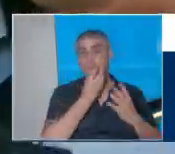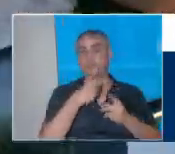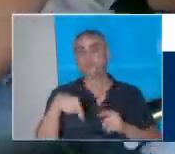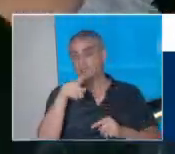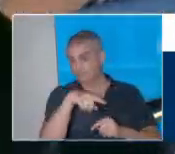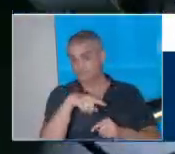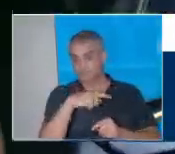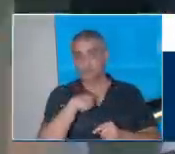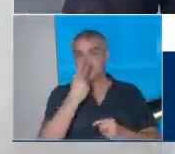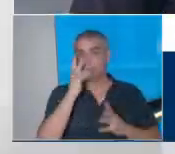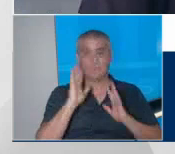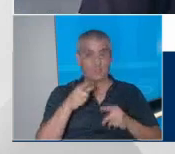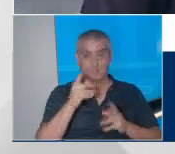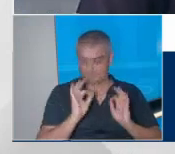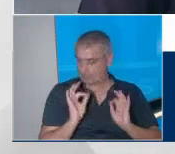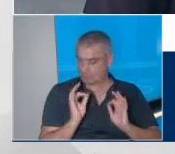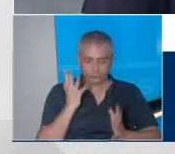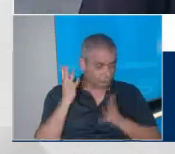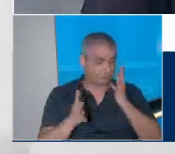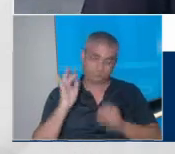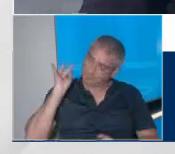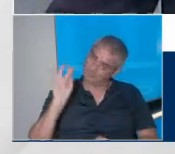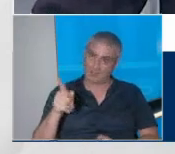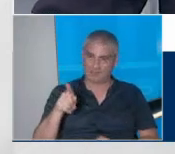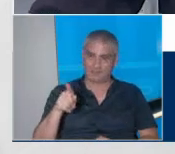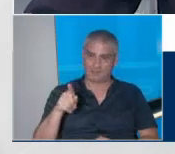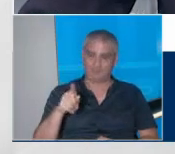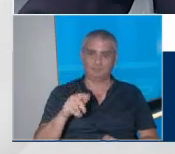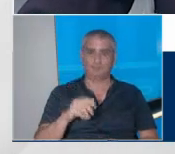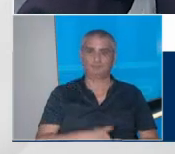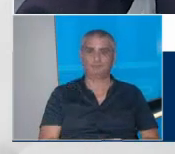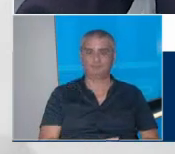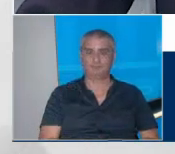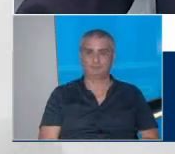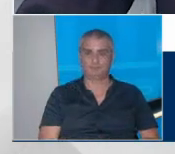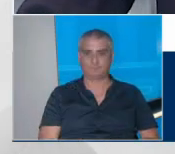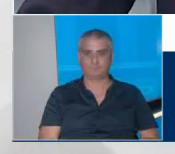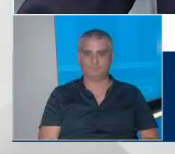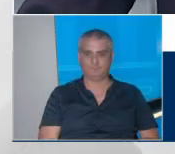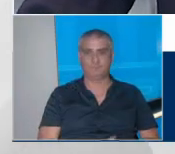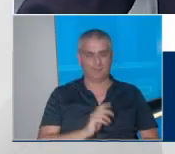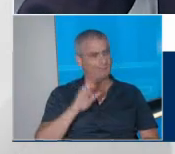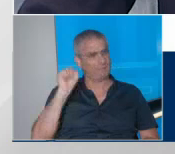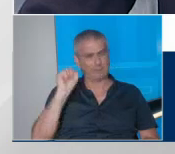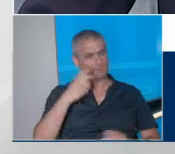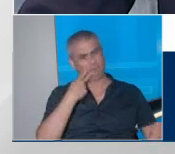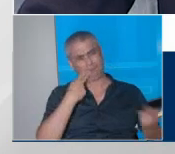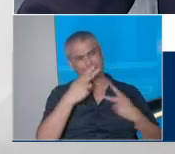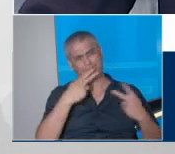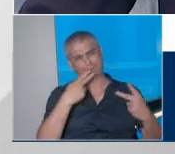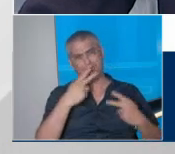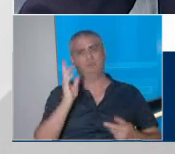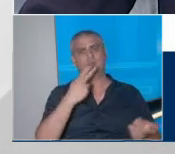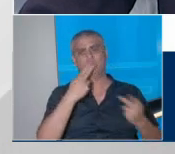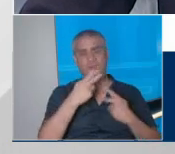האלה, שאנחנו רואים גם ממש התקפות, בן גביר גם פה לא נשאר פרייר ומגיב להם, משיב להם